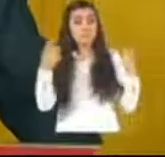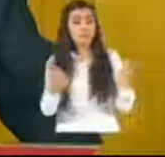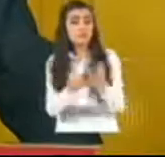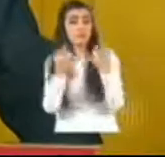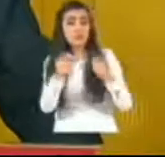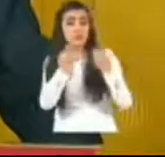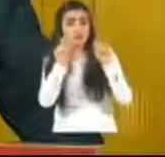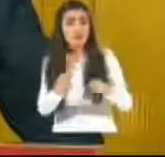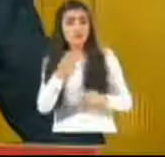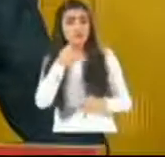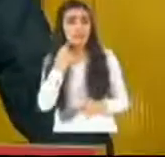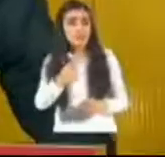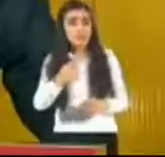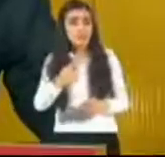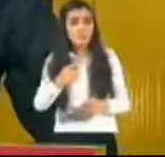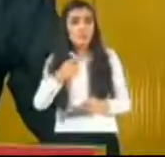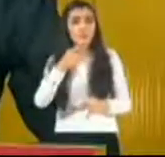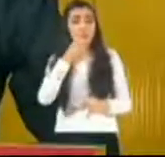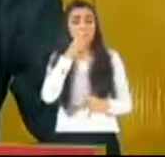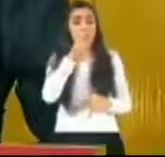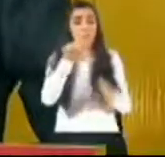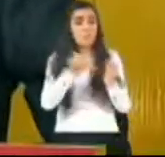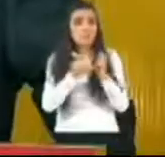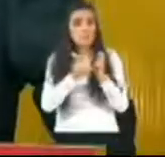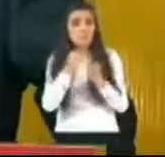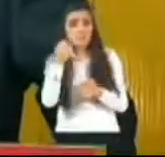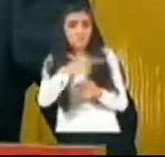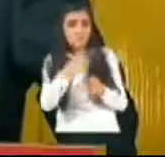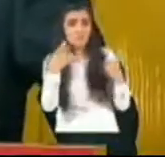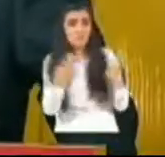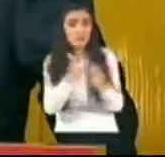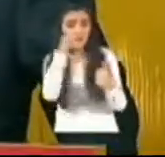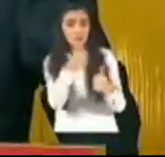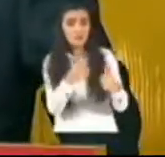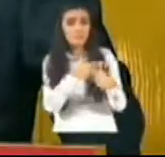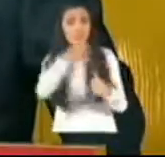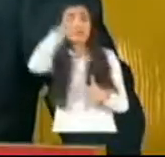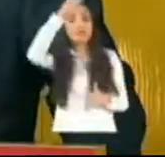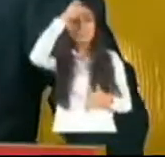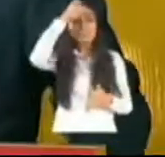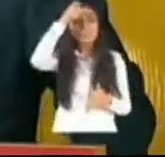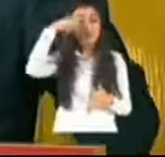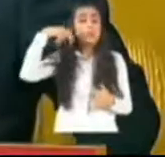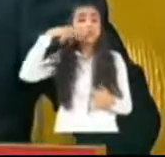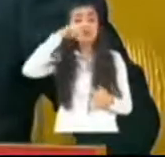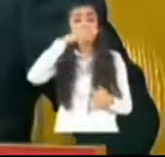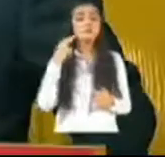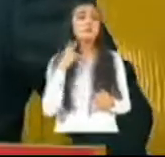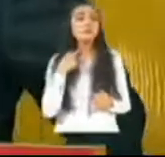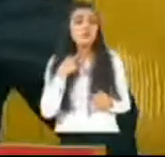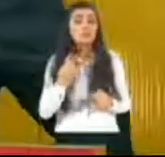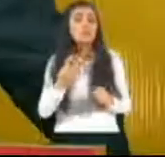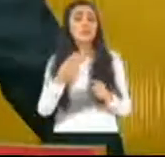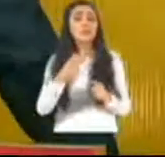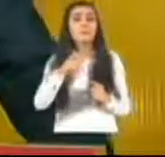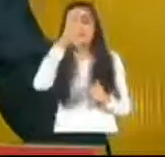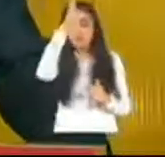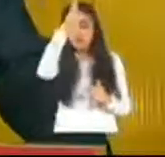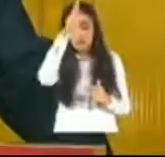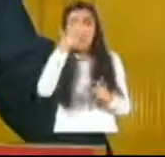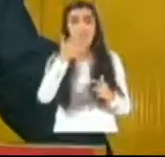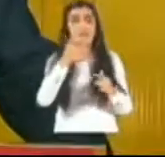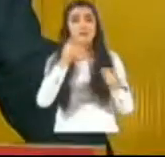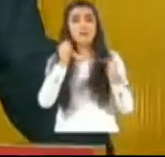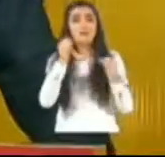yapılmıştı. Astana sürecinin ilk aşamasında Türkiye, Rusya, İran,